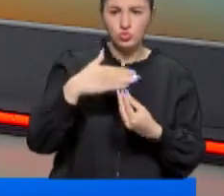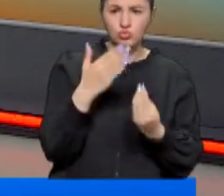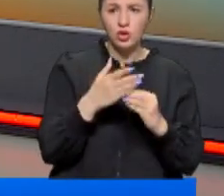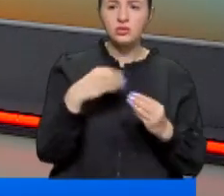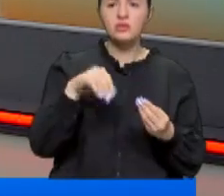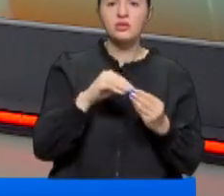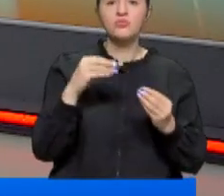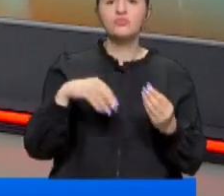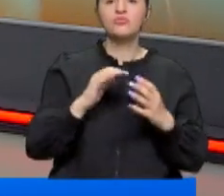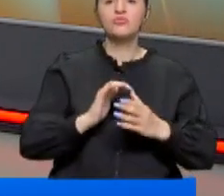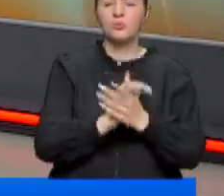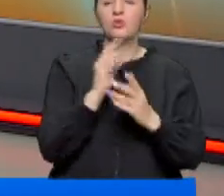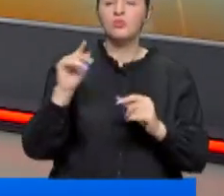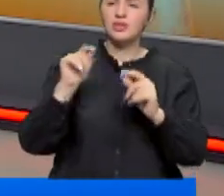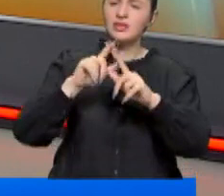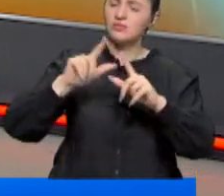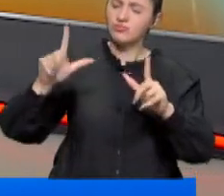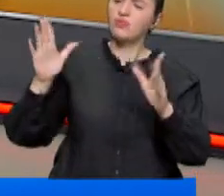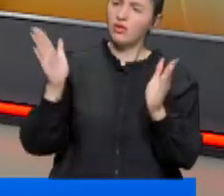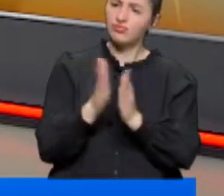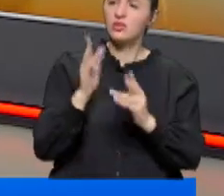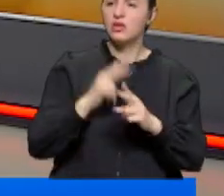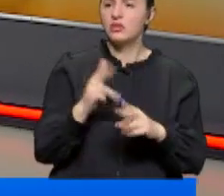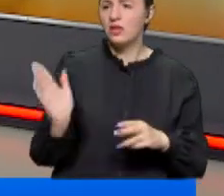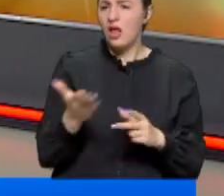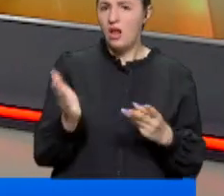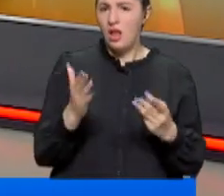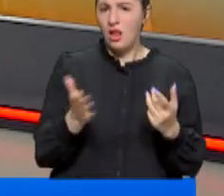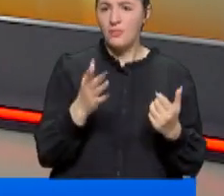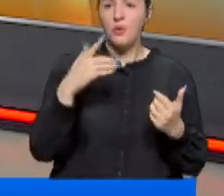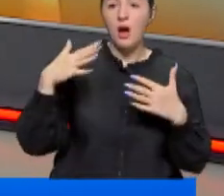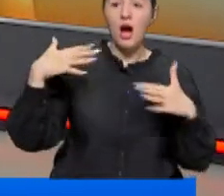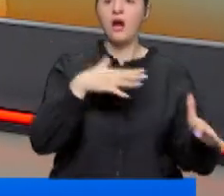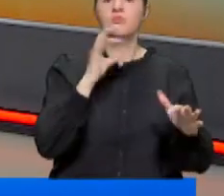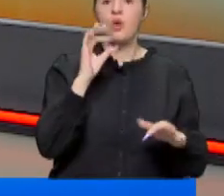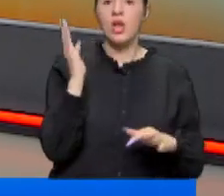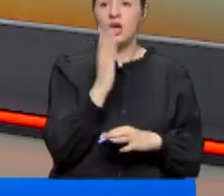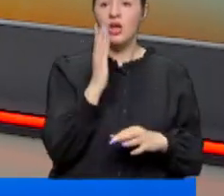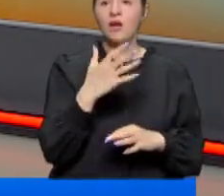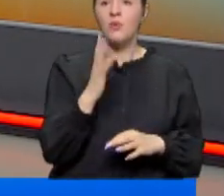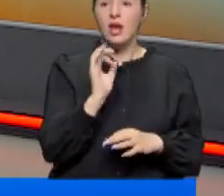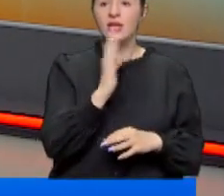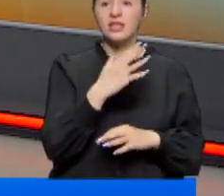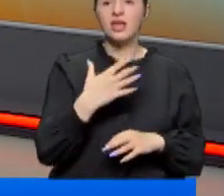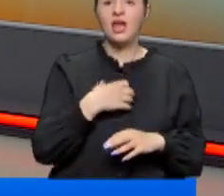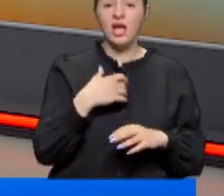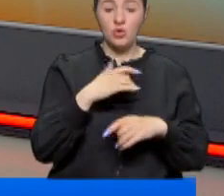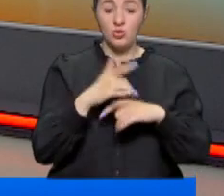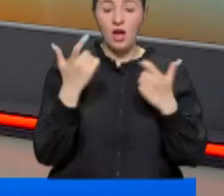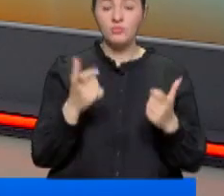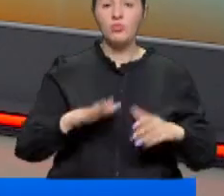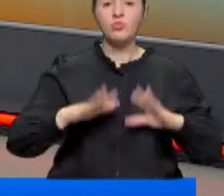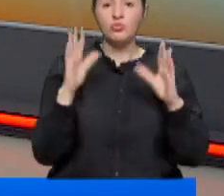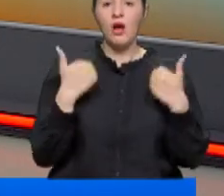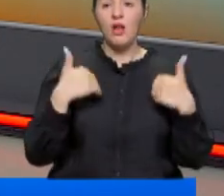Şampiyonu oldu şöyle bir alalım Bu detayı hızlı bir şekilde gidelim mi Savaş Akın Akın geliyorlar Böyle giderse kendi ülkemizde mülteci